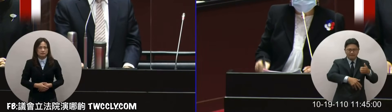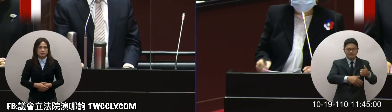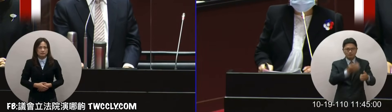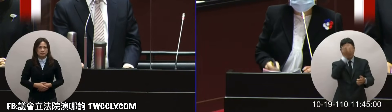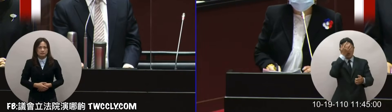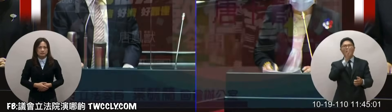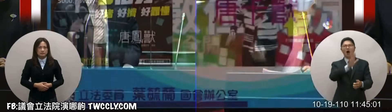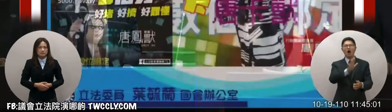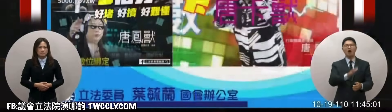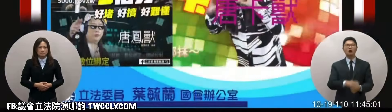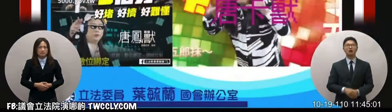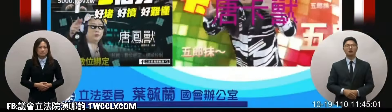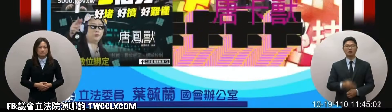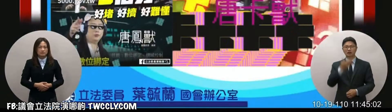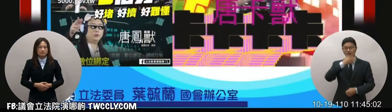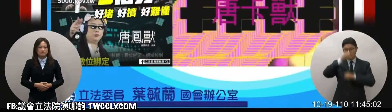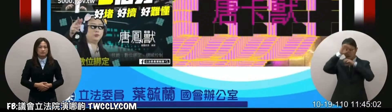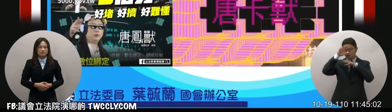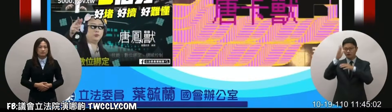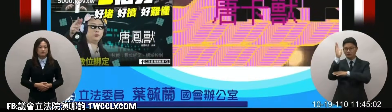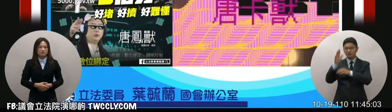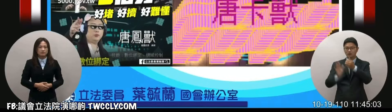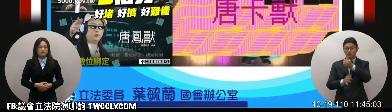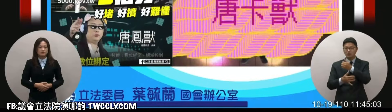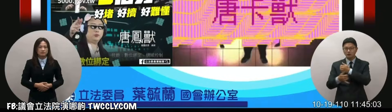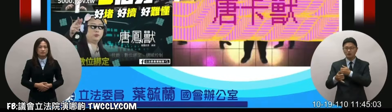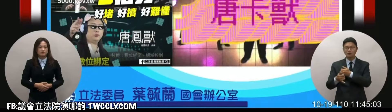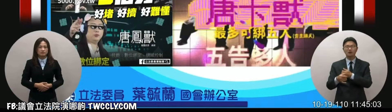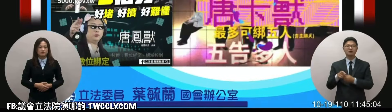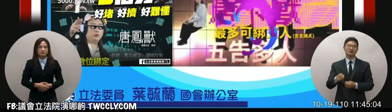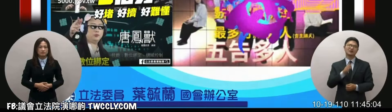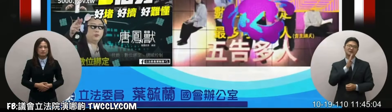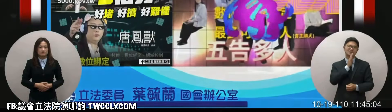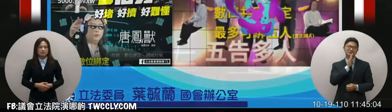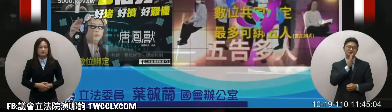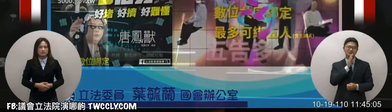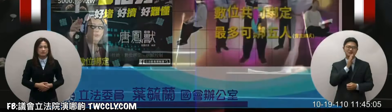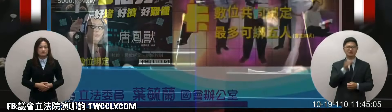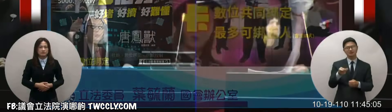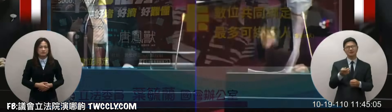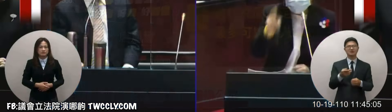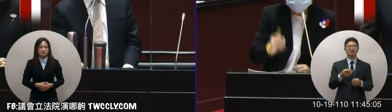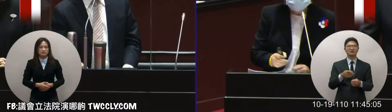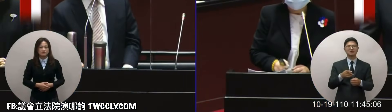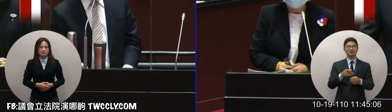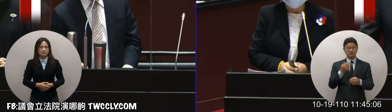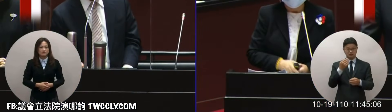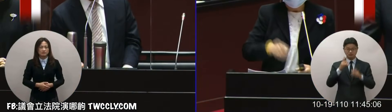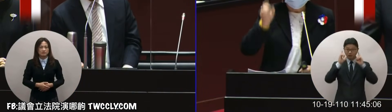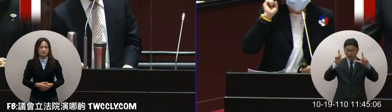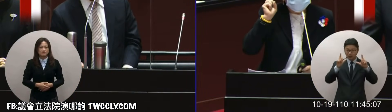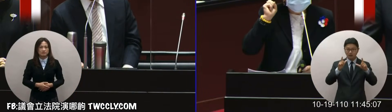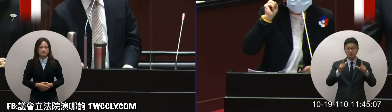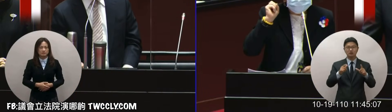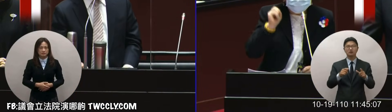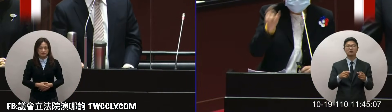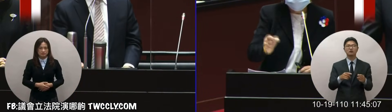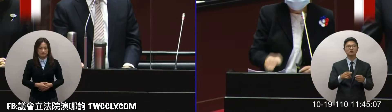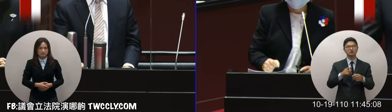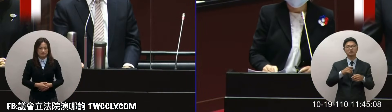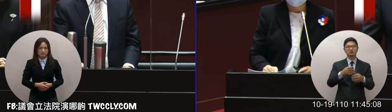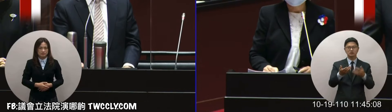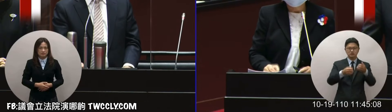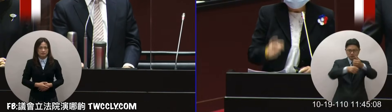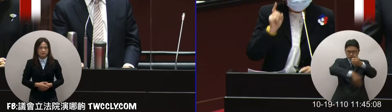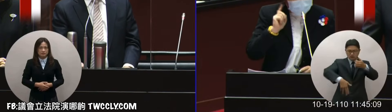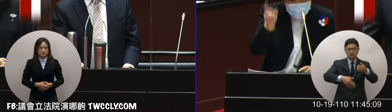咱唐凤政委啊，不然我改叫做女神卡卡，你知道吗？什么都卡，他只要一出现哈，不管是什么系